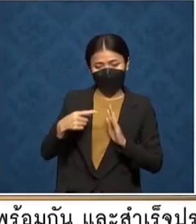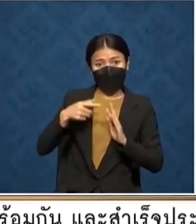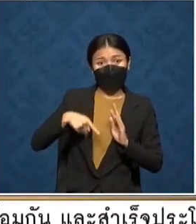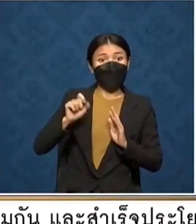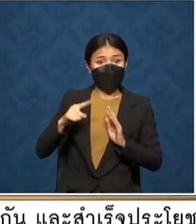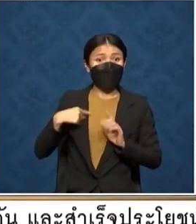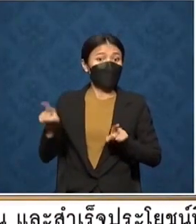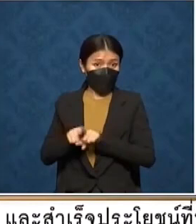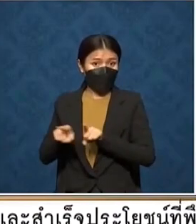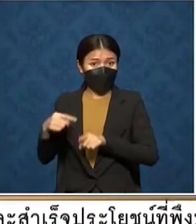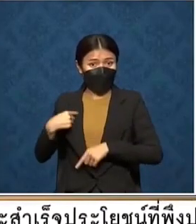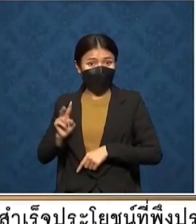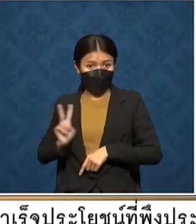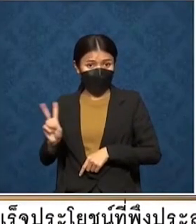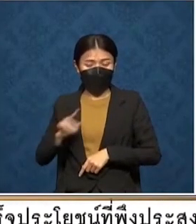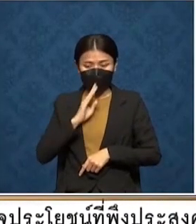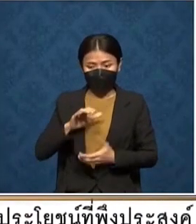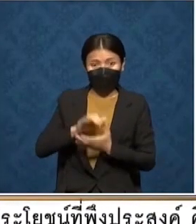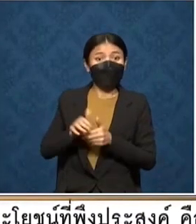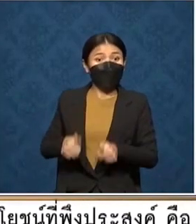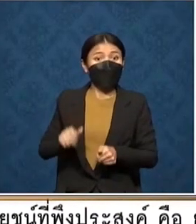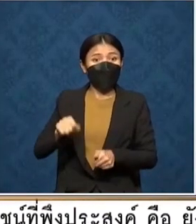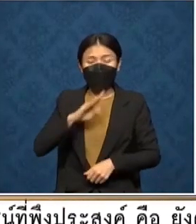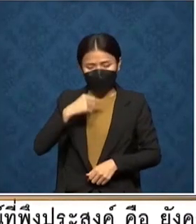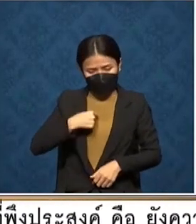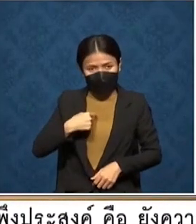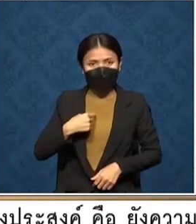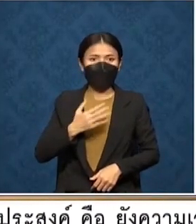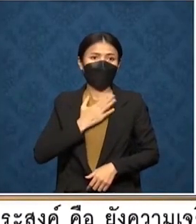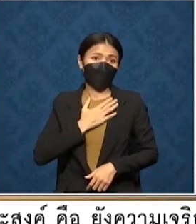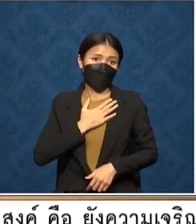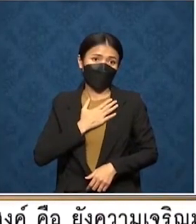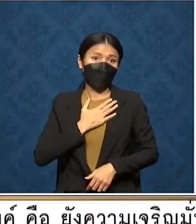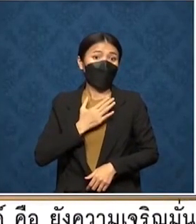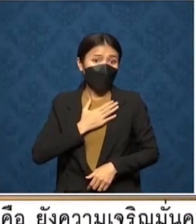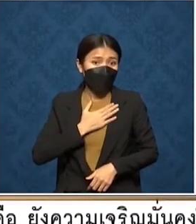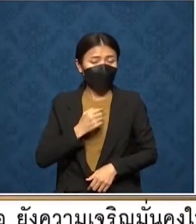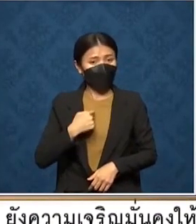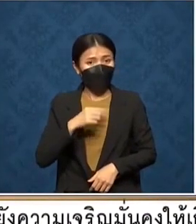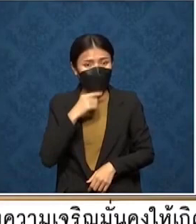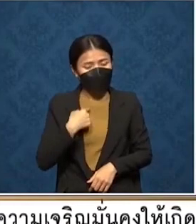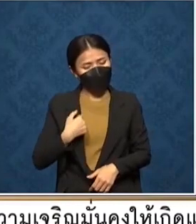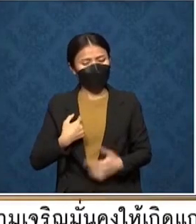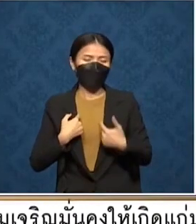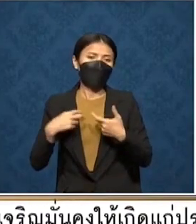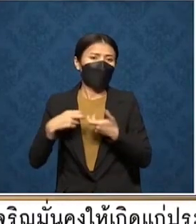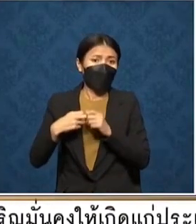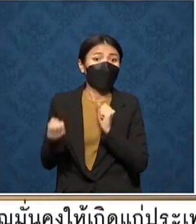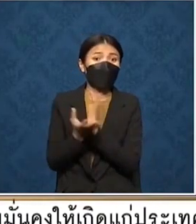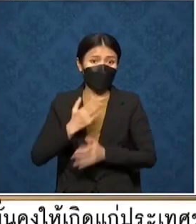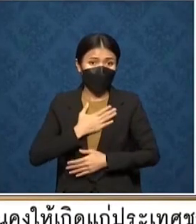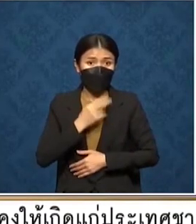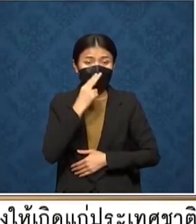ก็คิดว่าทางไหนที่จะหาเสียงได้ก็คงต้องหาเสียงแหละแล้วก็คงไม่มีใครคิดว่า